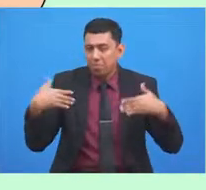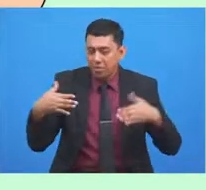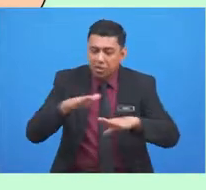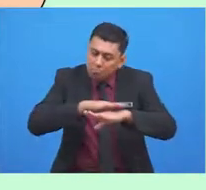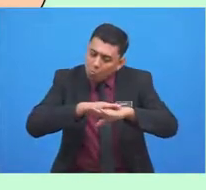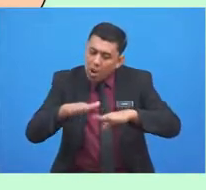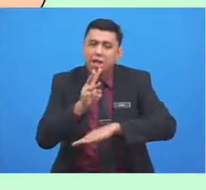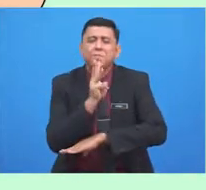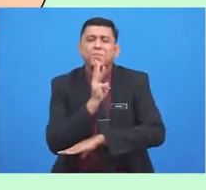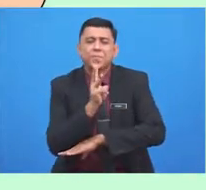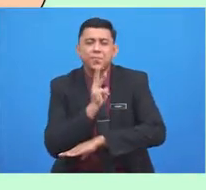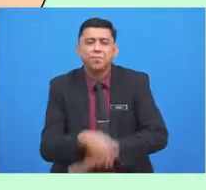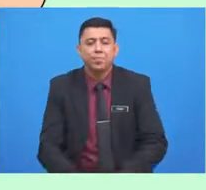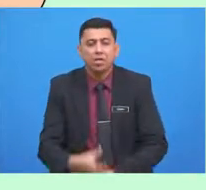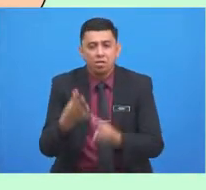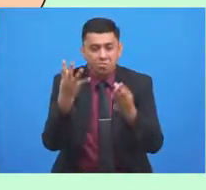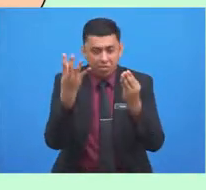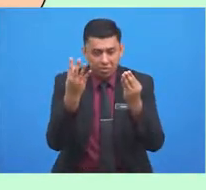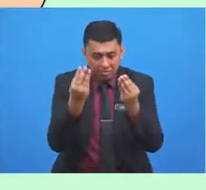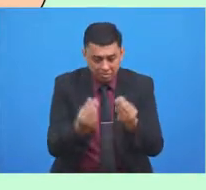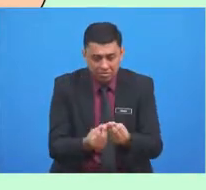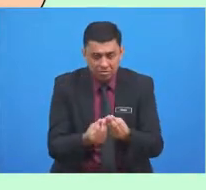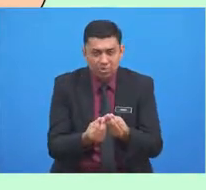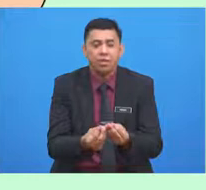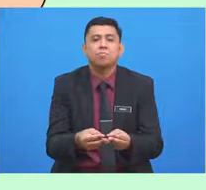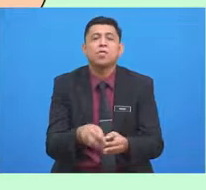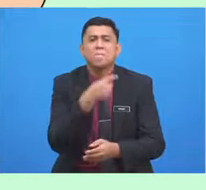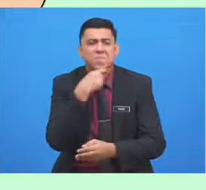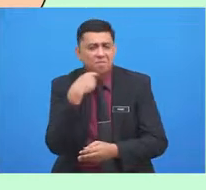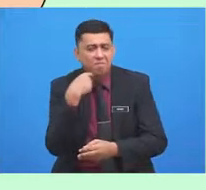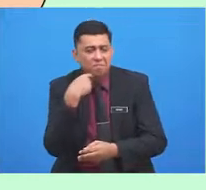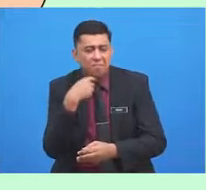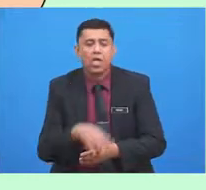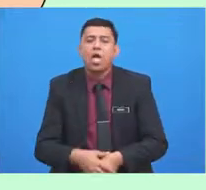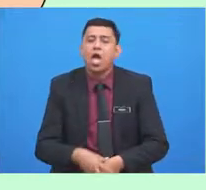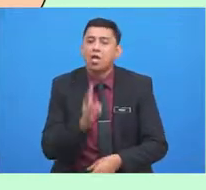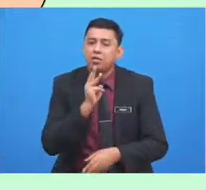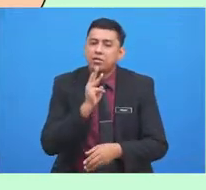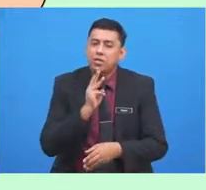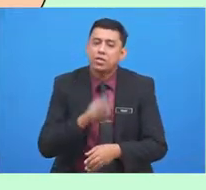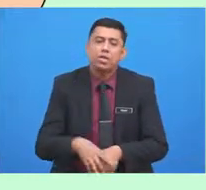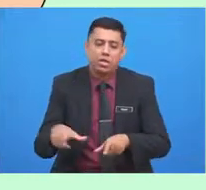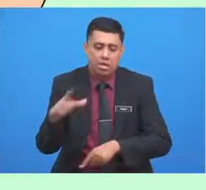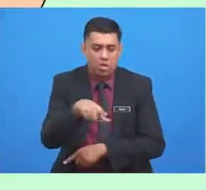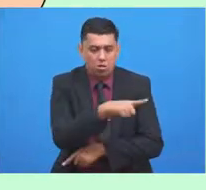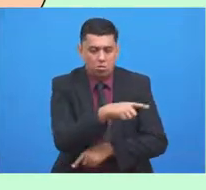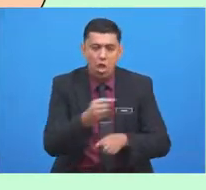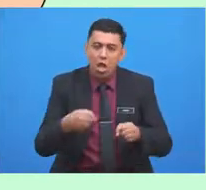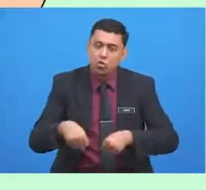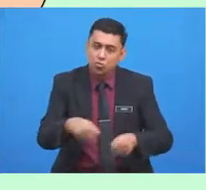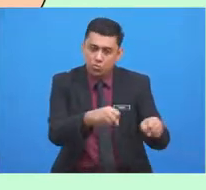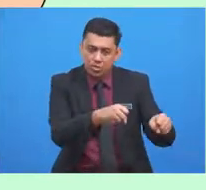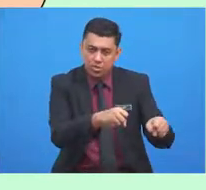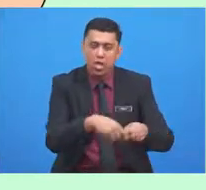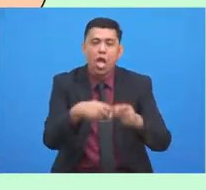air. Sejatan berlaku pada permukaan air seperti laut, sungai, tasik, kolam,